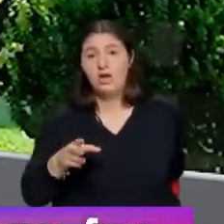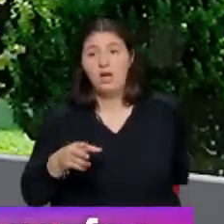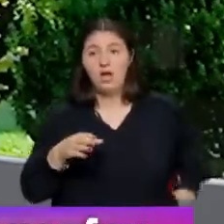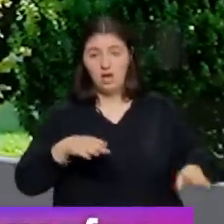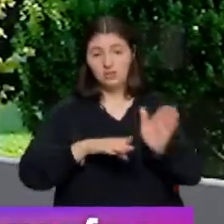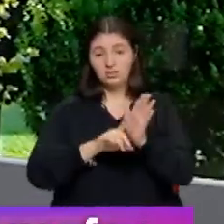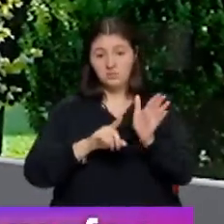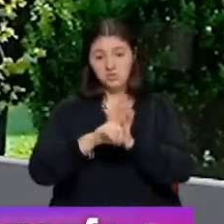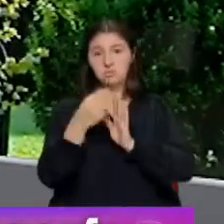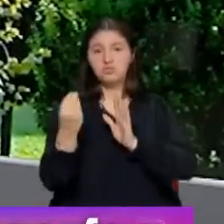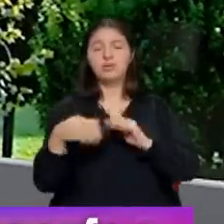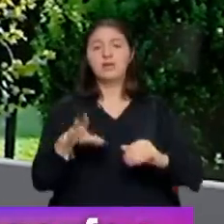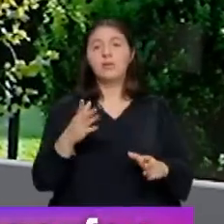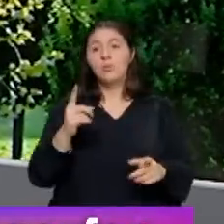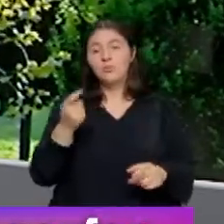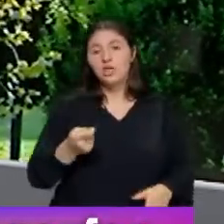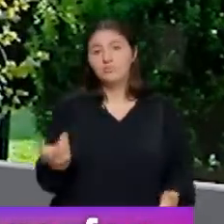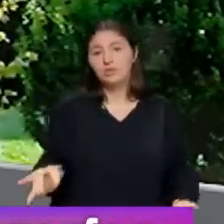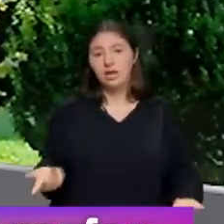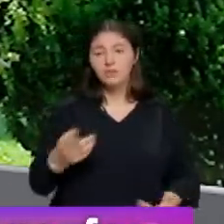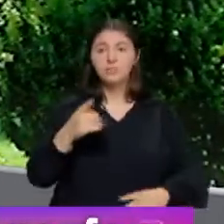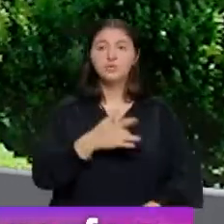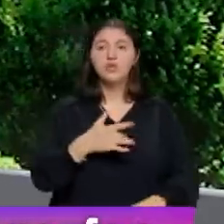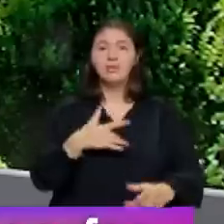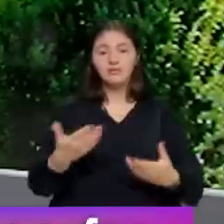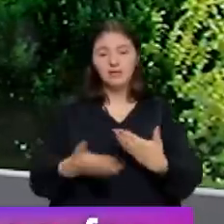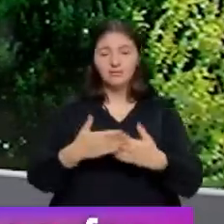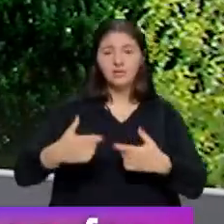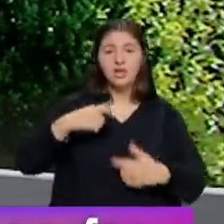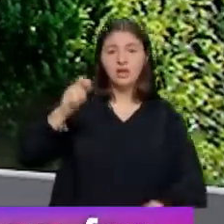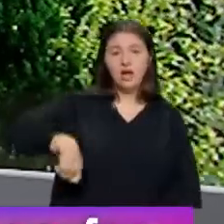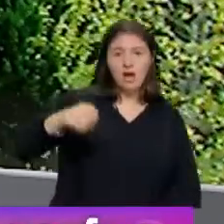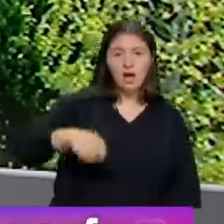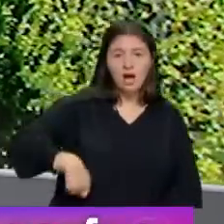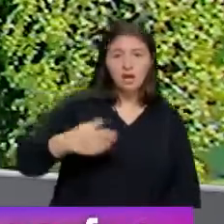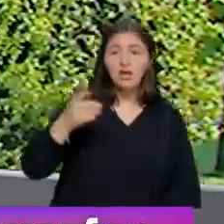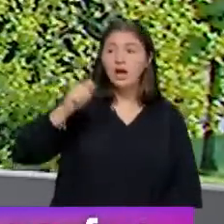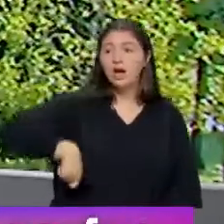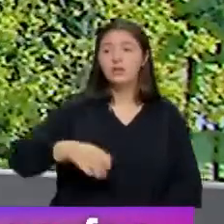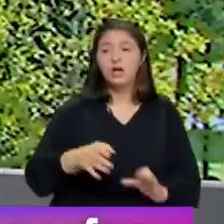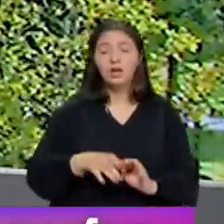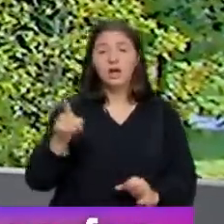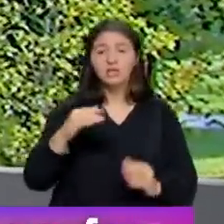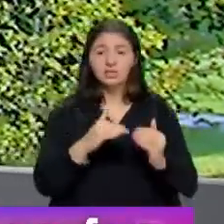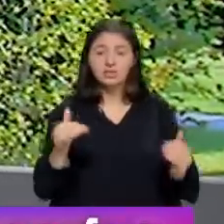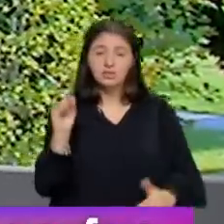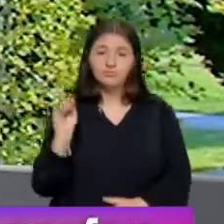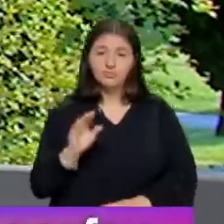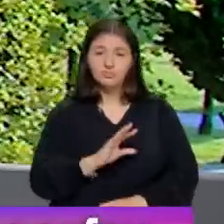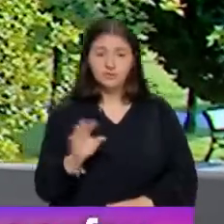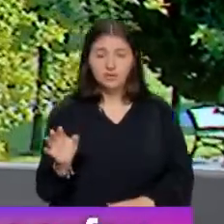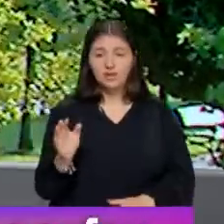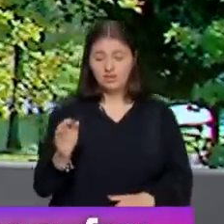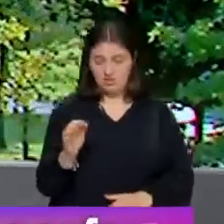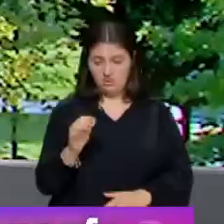aslında başarılı bir formül değil ama bu bir mecburiyet Bu bir can simidi kredi kartları kredi kartları ile ilgili de sınırlama geldi